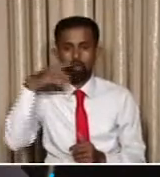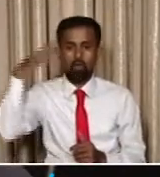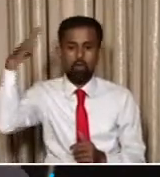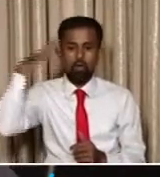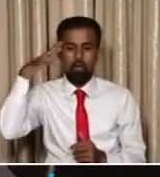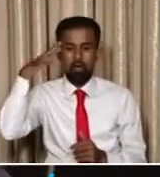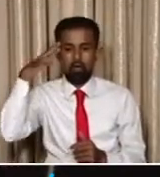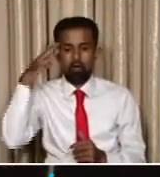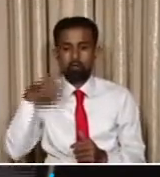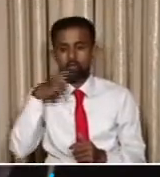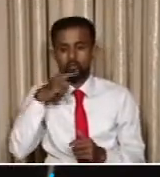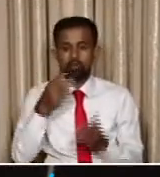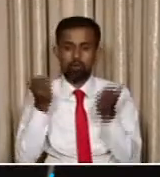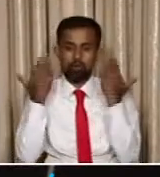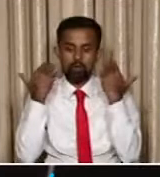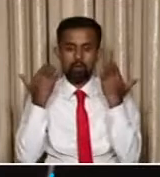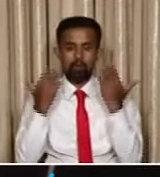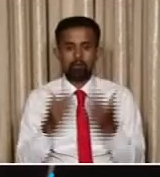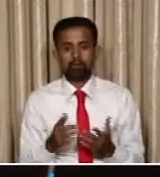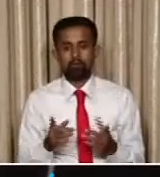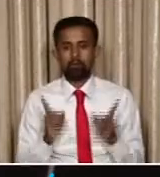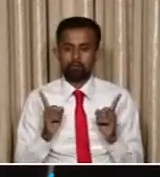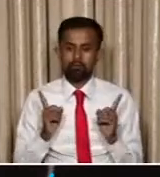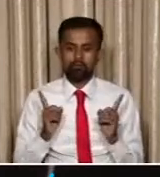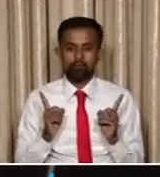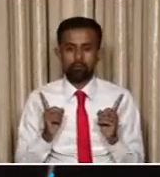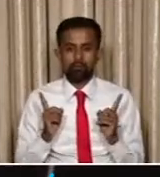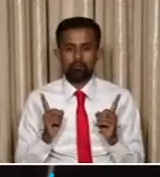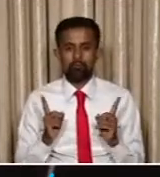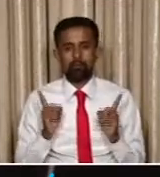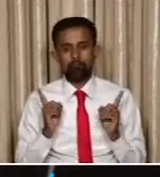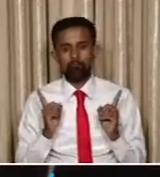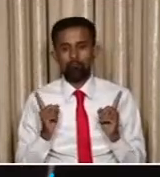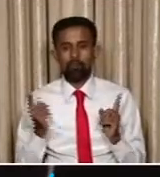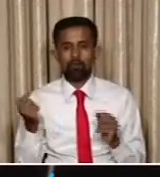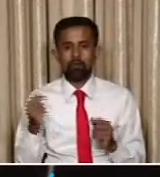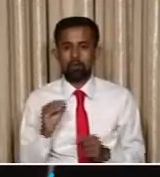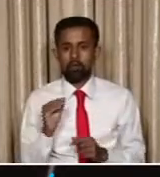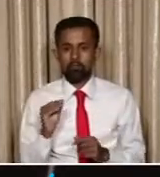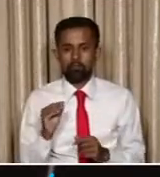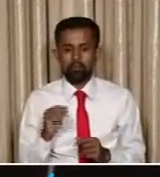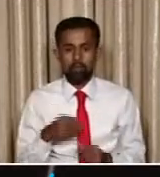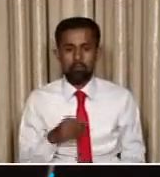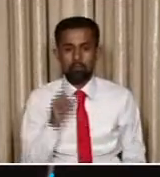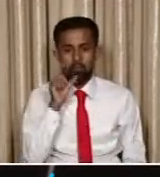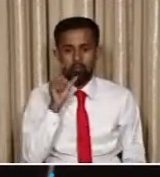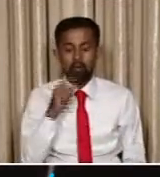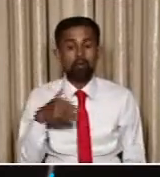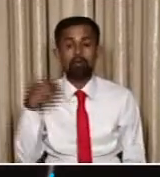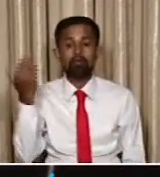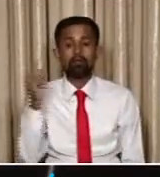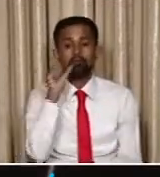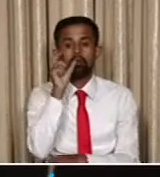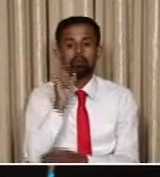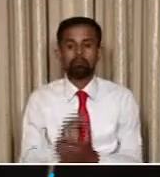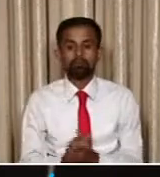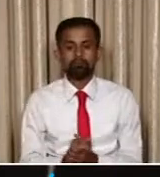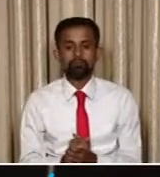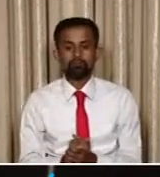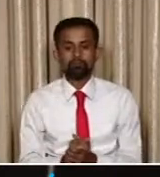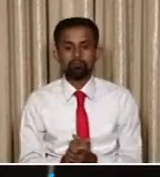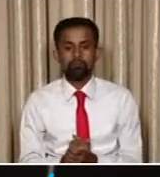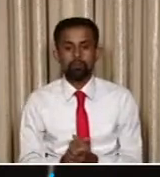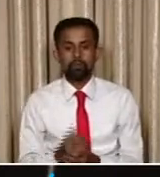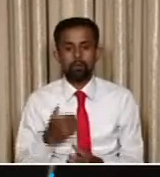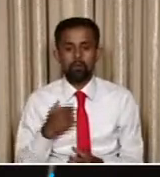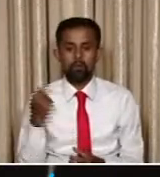සී එන්ටර්ටේන්මන්ට් වලට. මේක එන්ජොයි කරන්න. නමුත් අපි බලන්න පොඩ්ඩක් එළියට බැහැලා අපි